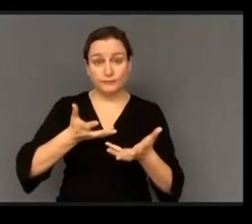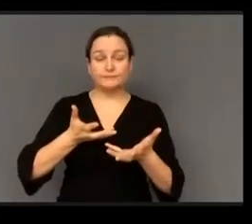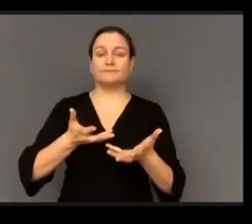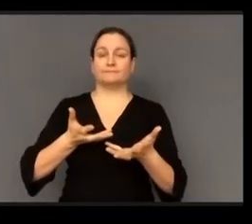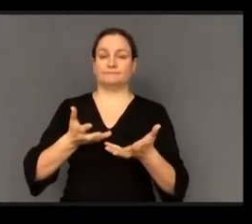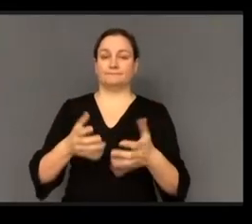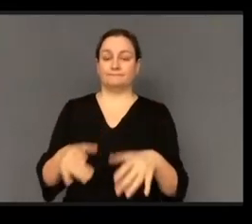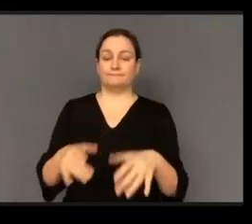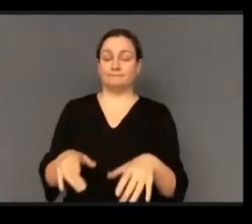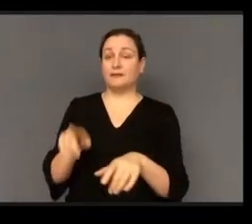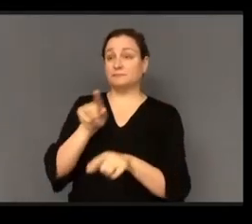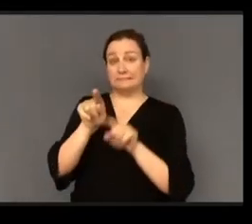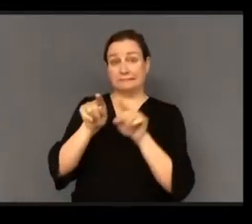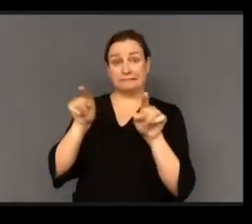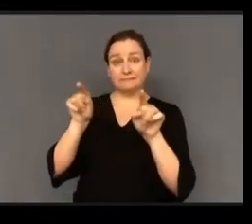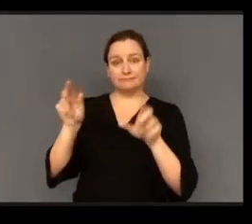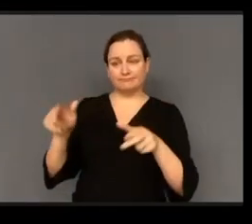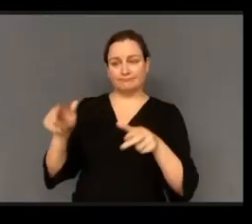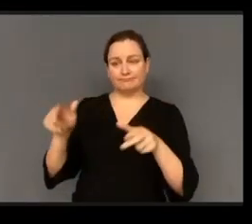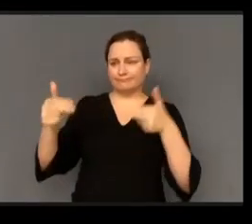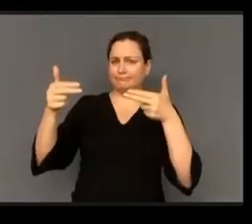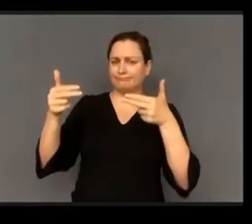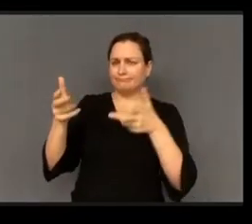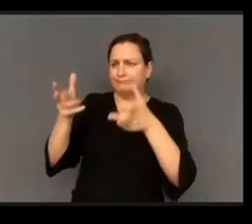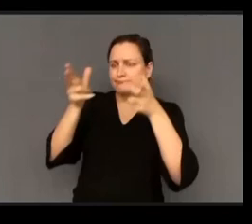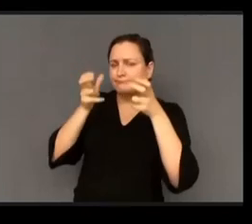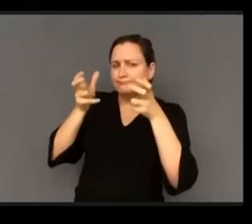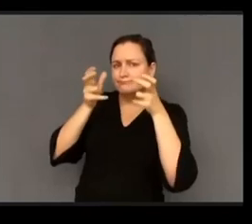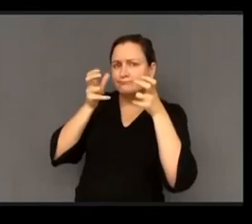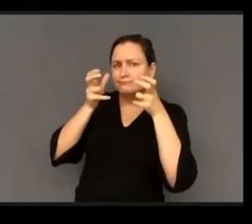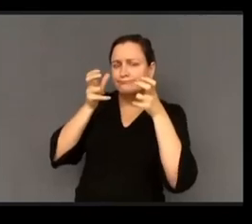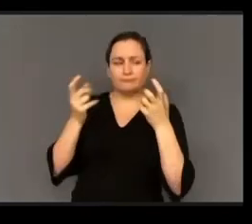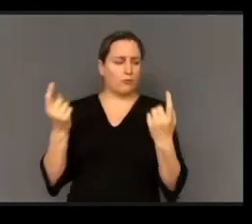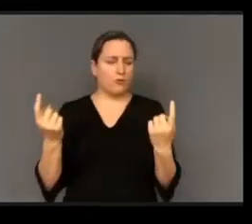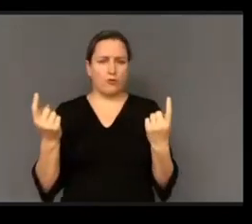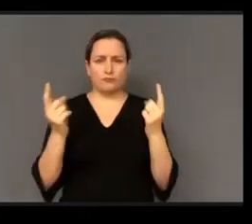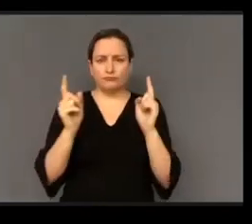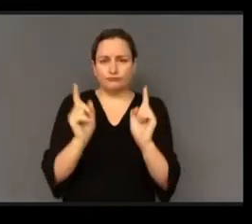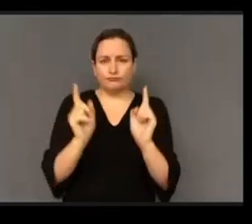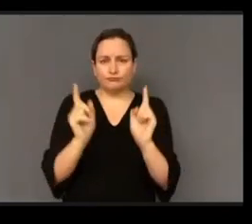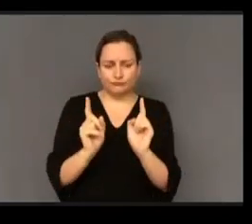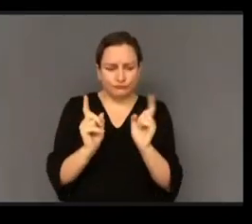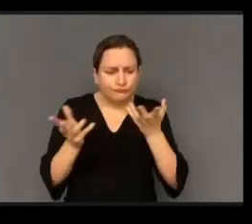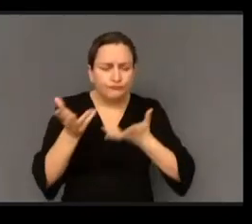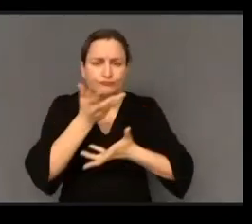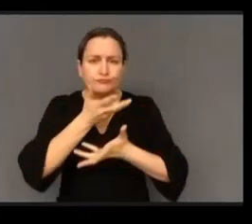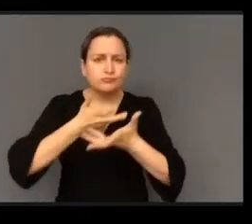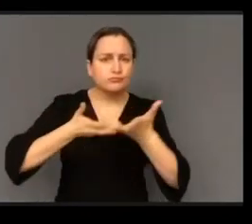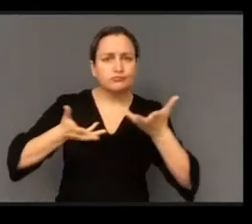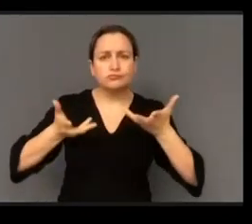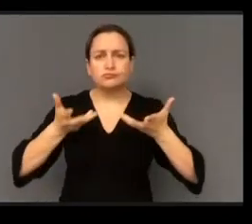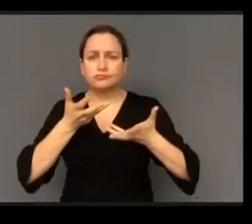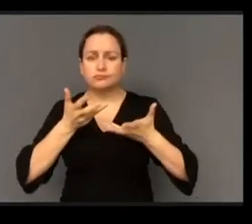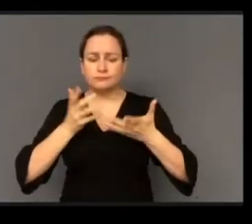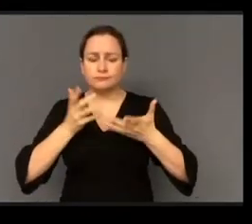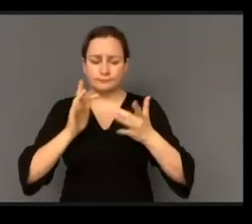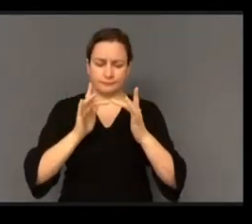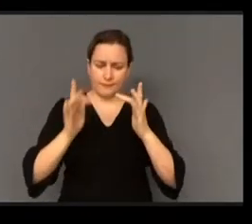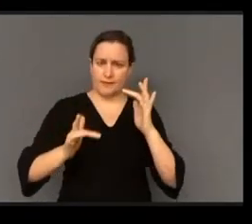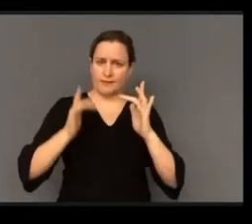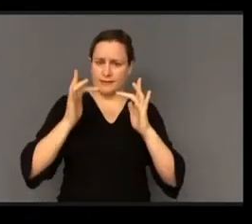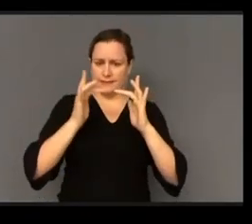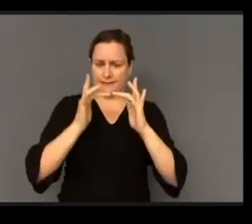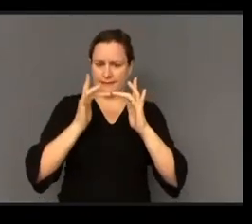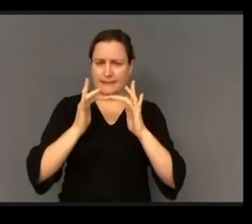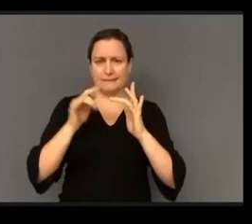在场还是在线参会的来宾，表示感谢，感谢你们持续不断的讨论如何改